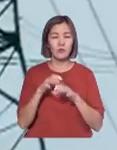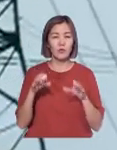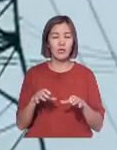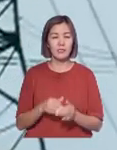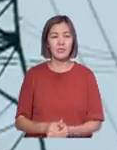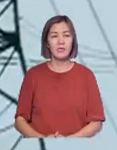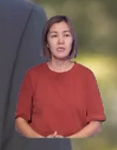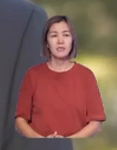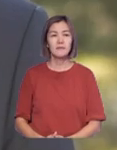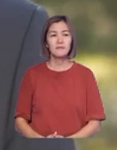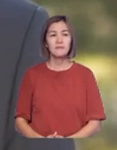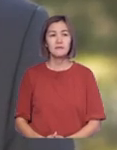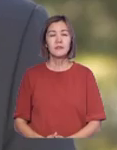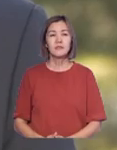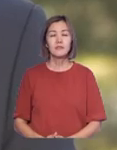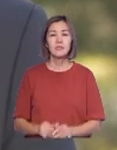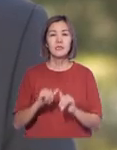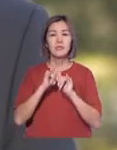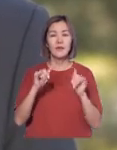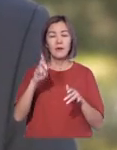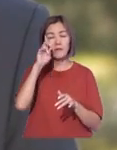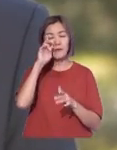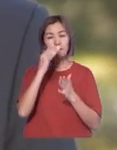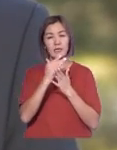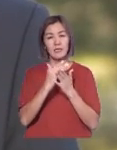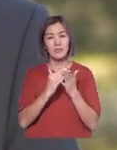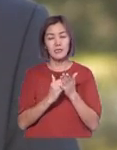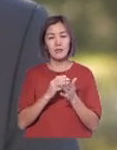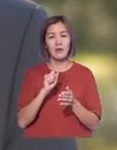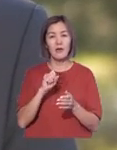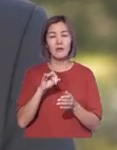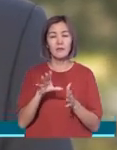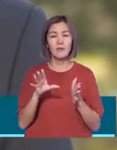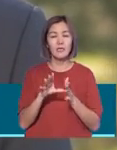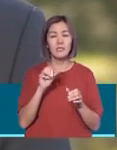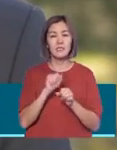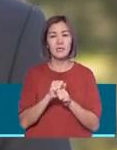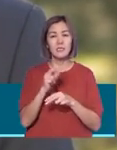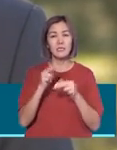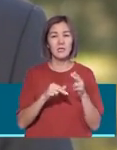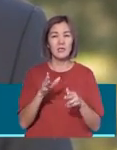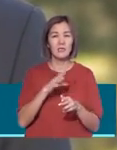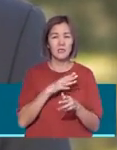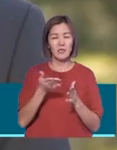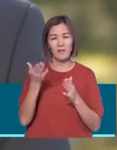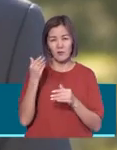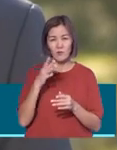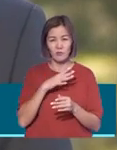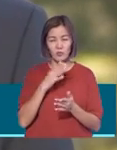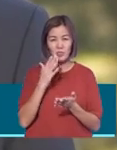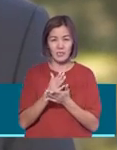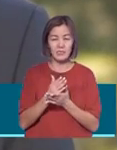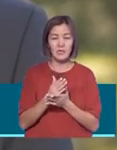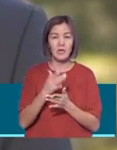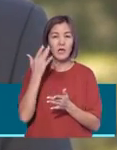төрағасы. Негізі дамыған мемлекеттерде ол атомдық электр станциялар салынып қойған. Мысалға Америка